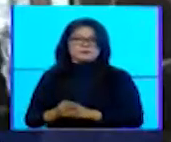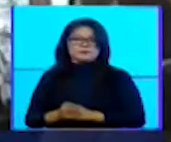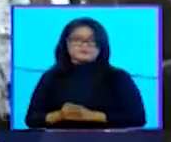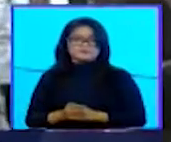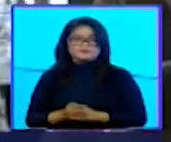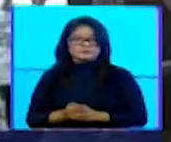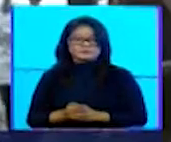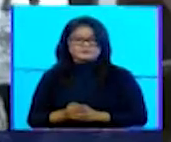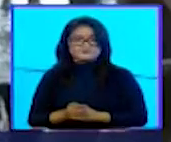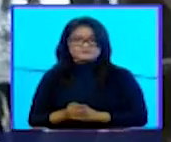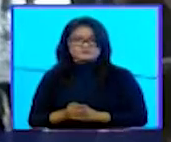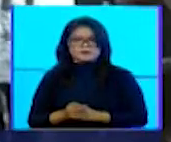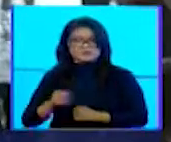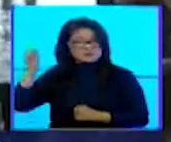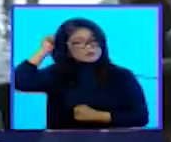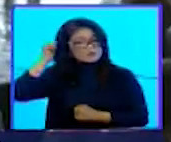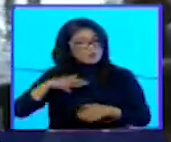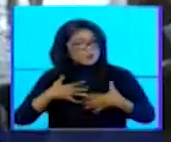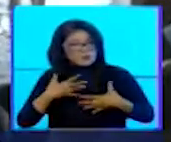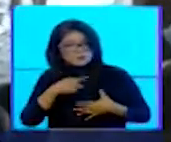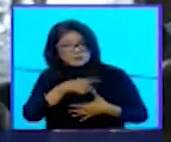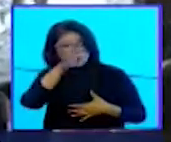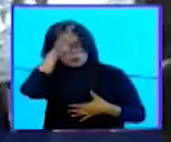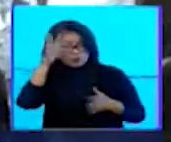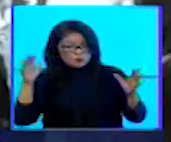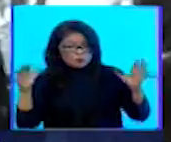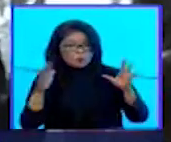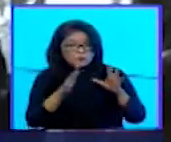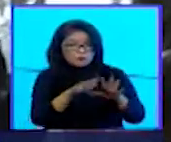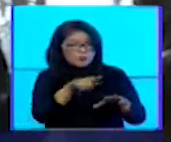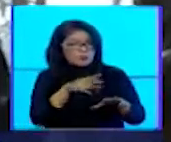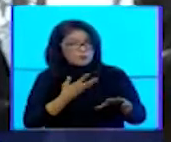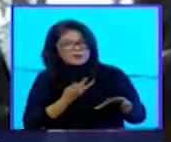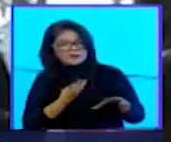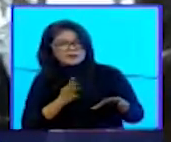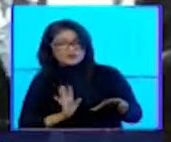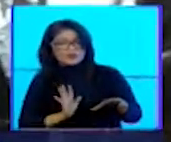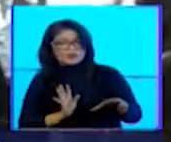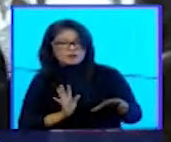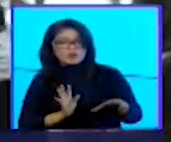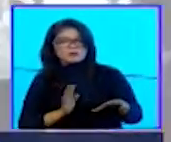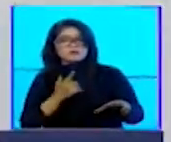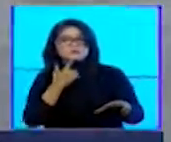Bu? Khawatir nggak banyak pengunjung berkerumun ini? Gitu? Alah, disuruh aja.